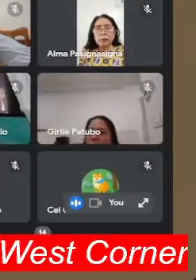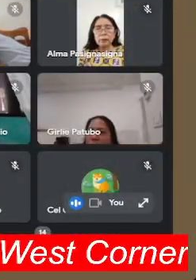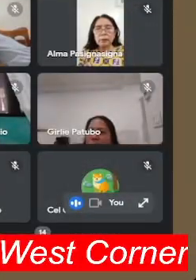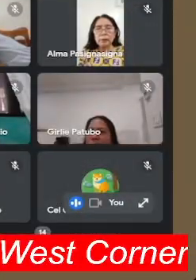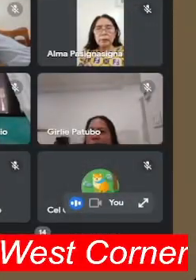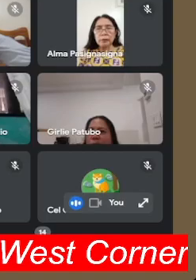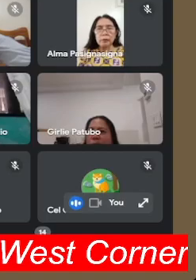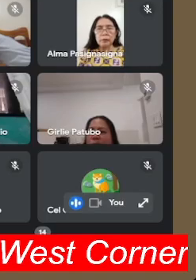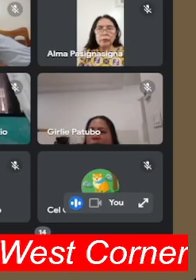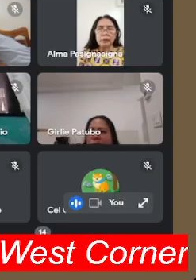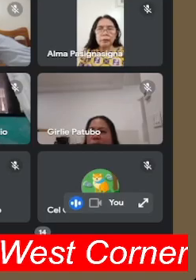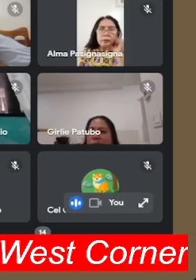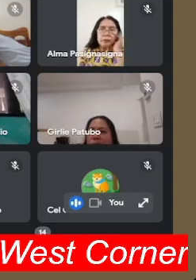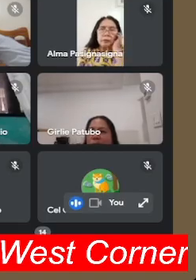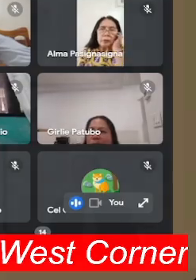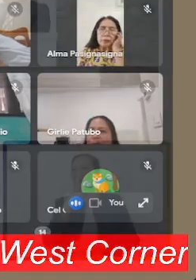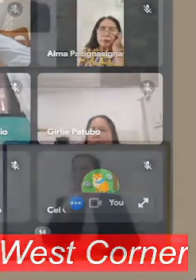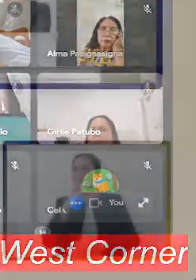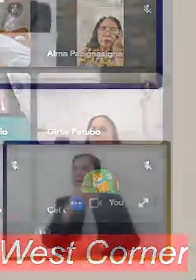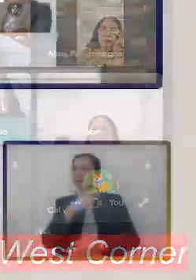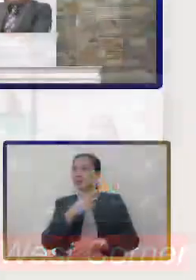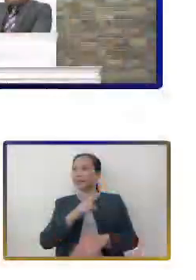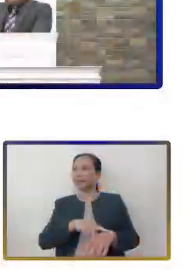natin. Amen.